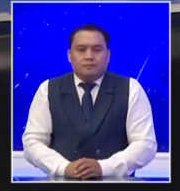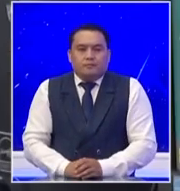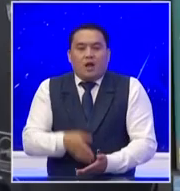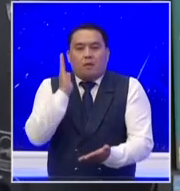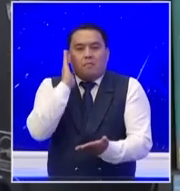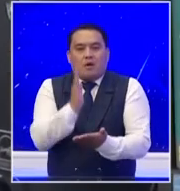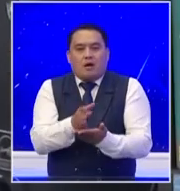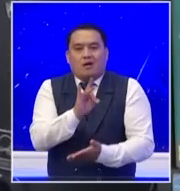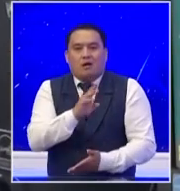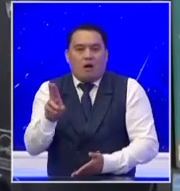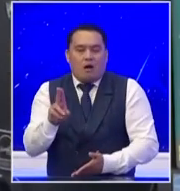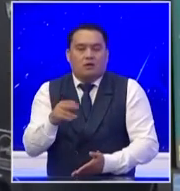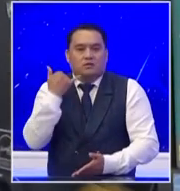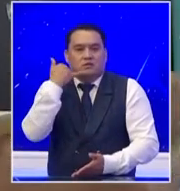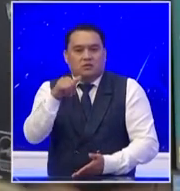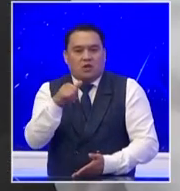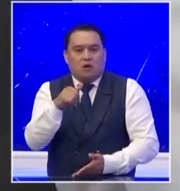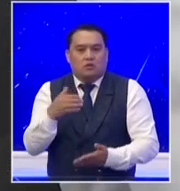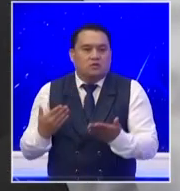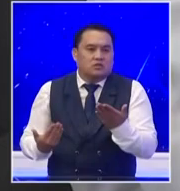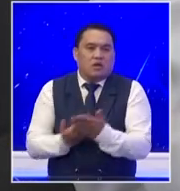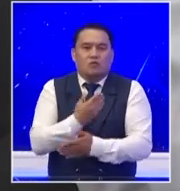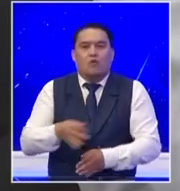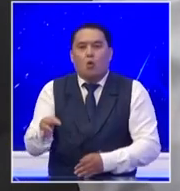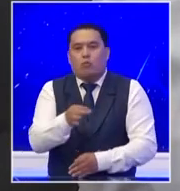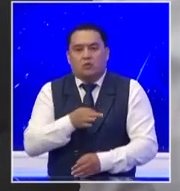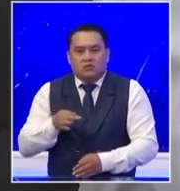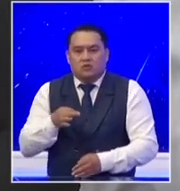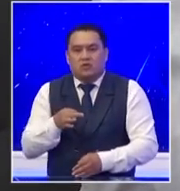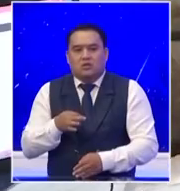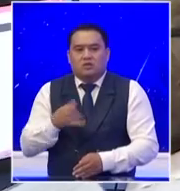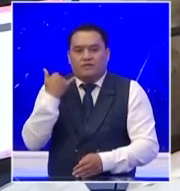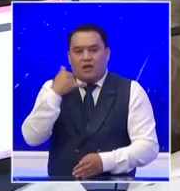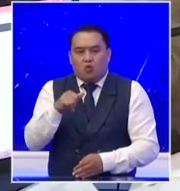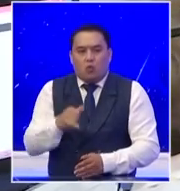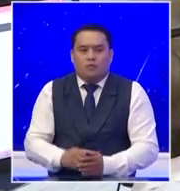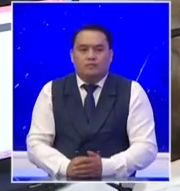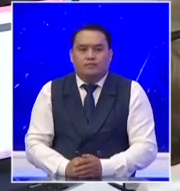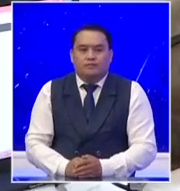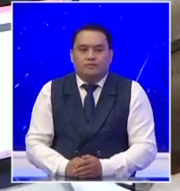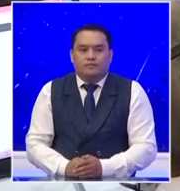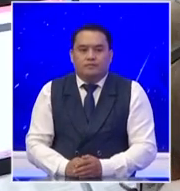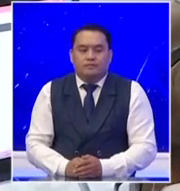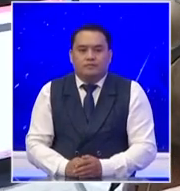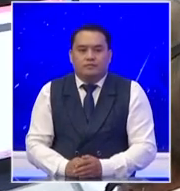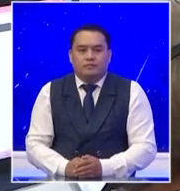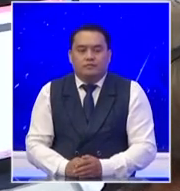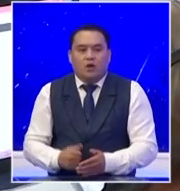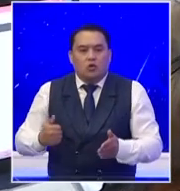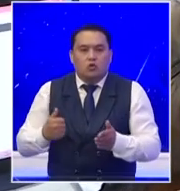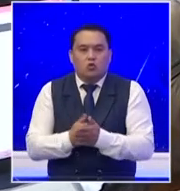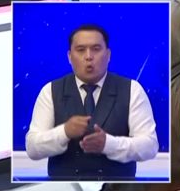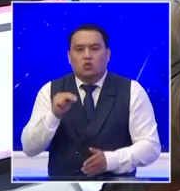на республиканскую линию. Оттуда идет перенаправление в область, где и обрабатывается звонок. Было до эпидемиологической ситуации